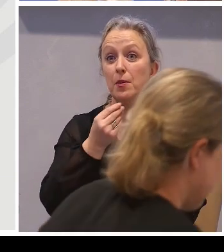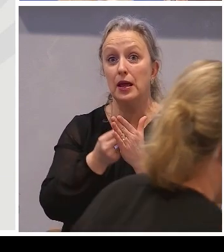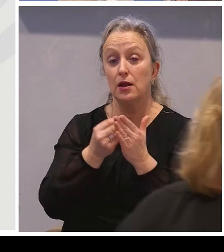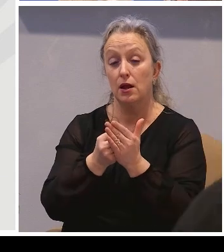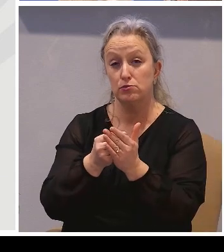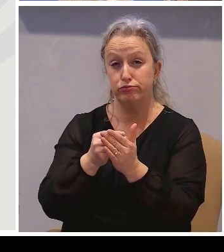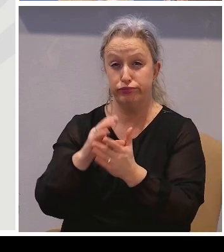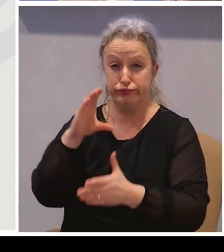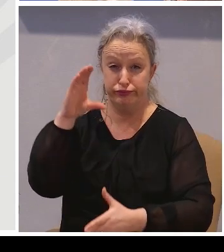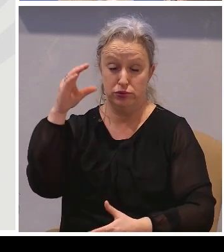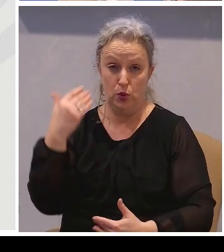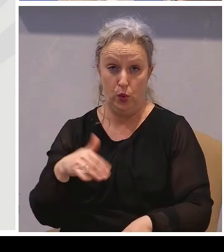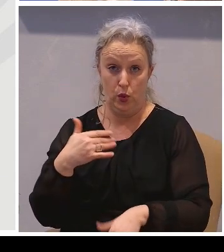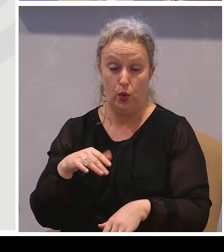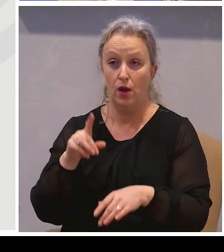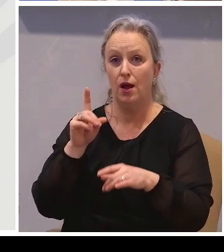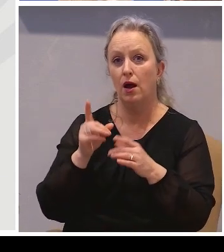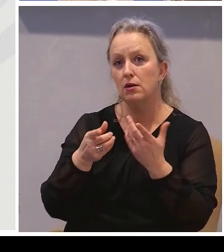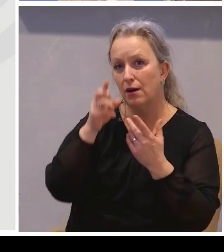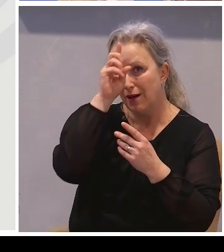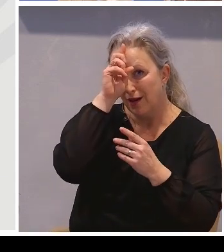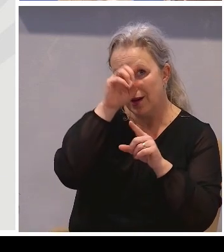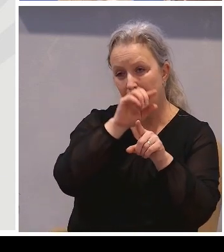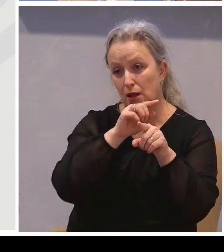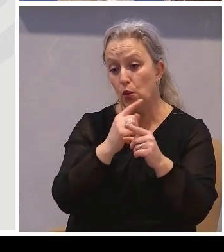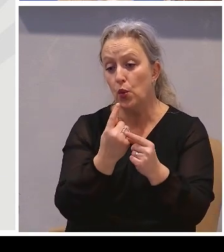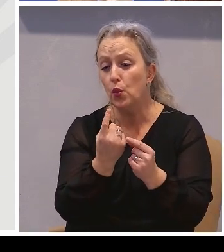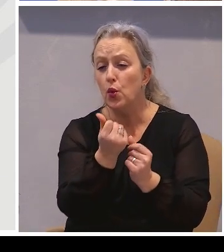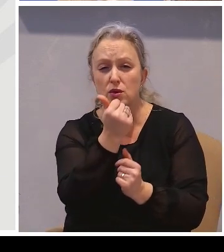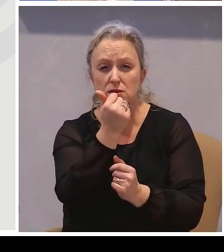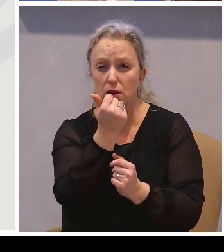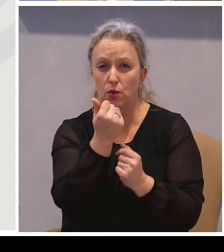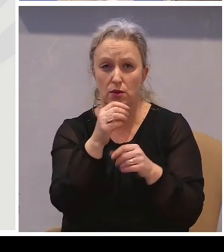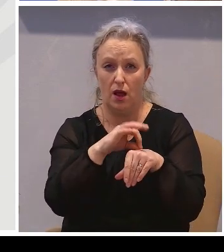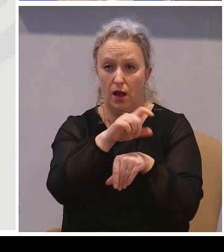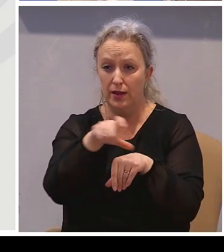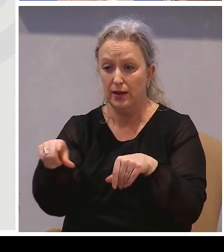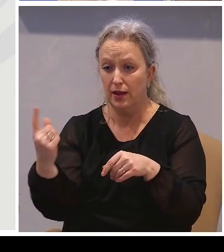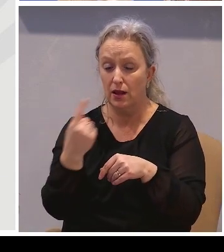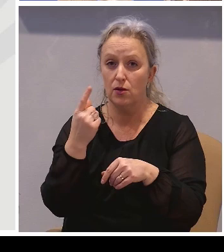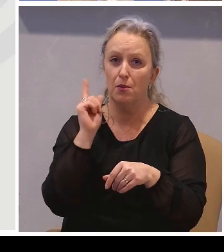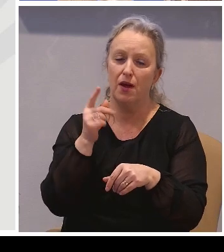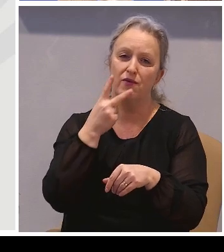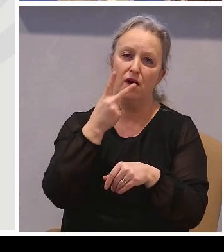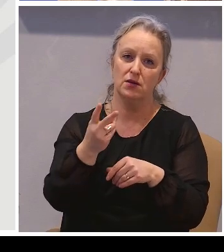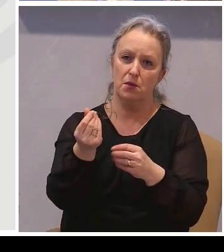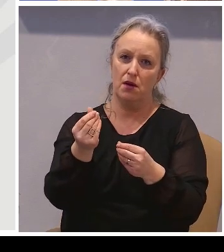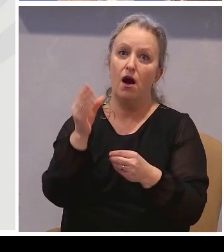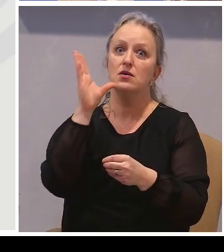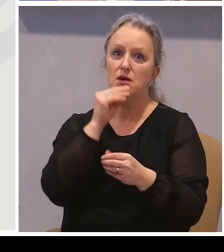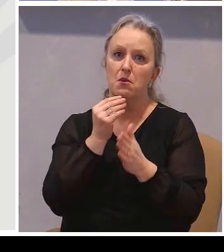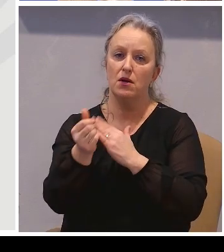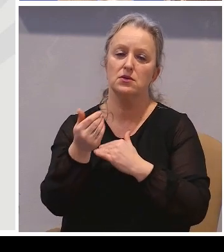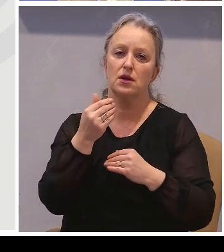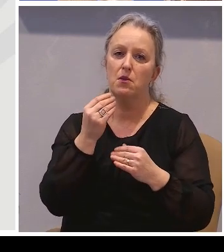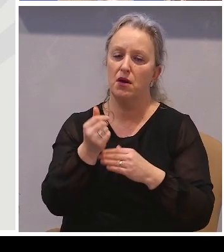of Aga trials kui pärast is riikidel on very kusagil haigla, costly, siis tõesti, and nagu the eelkõneleja price ütles, of me peame vaatama seda rahakotti, mida me medicines tahame, is peame very pöörduda